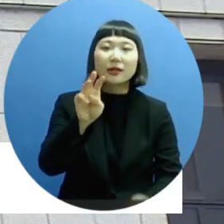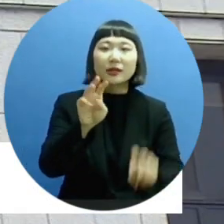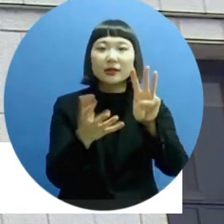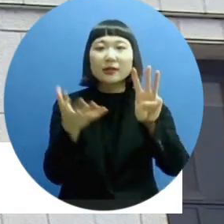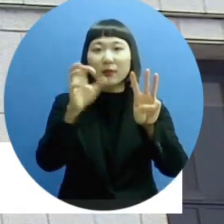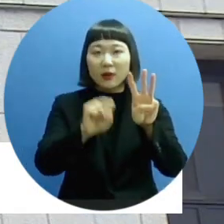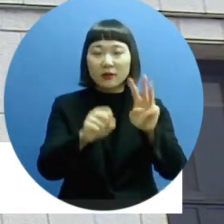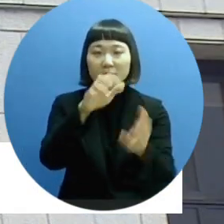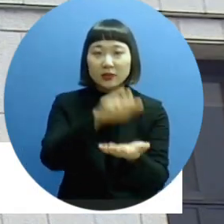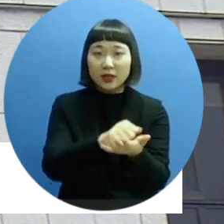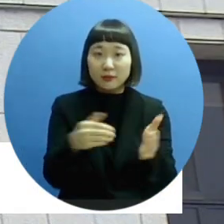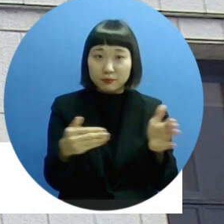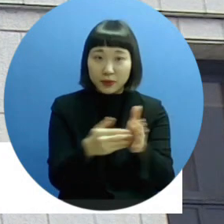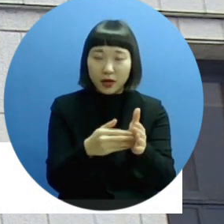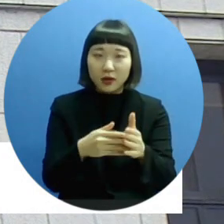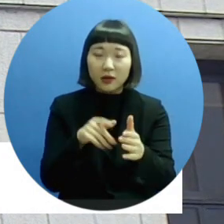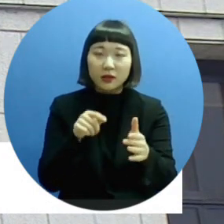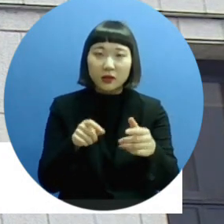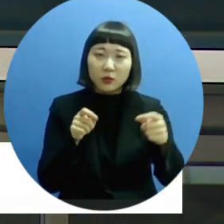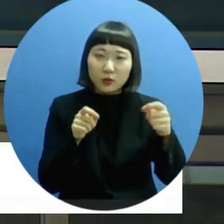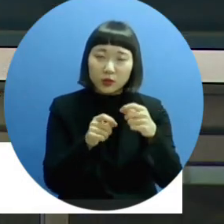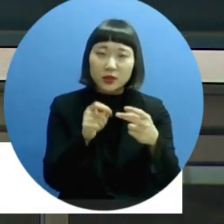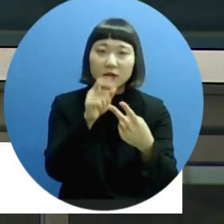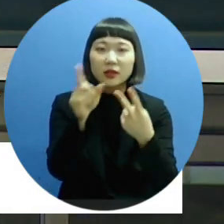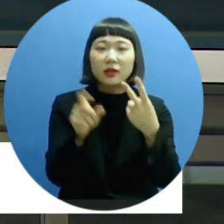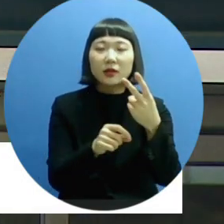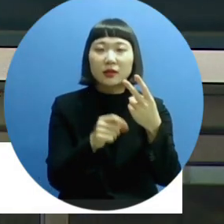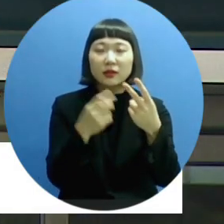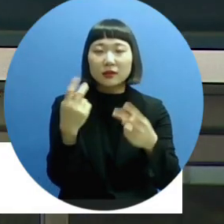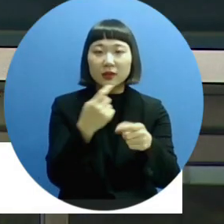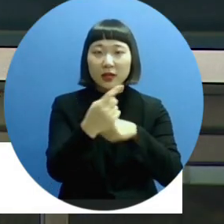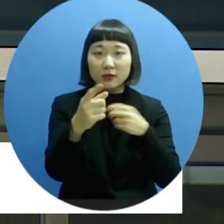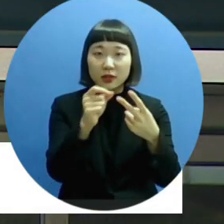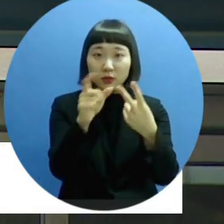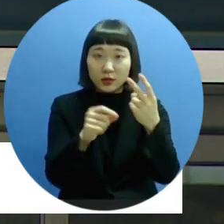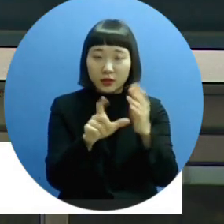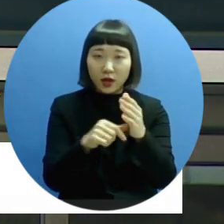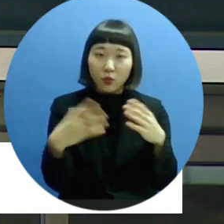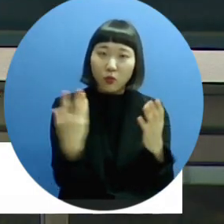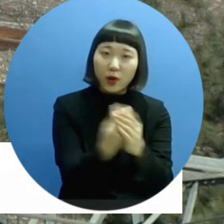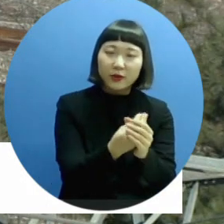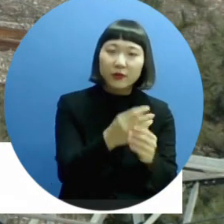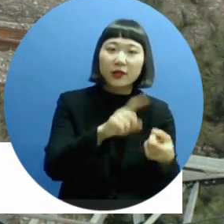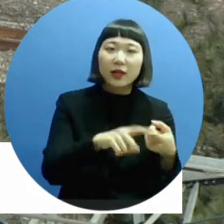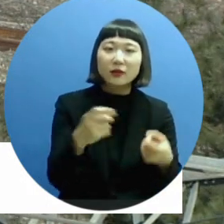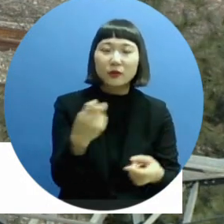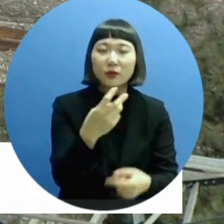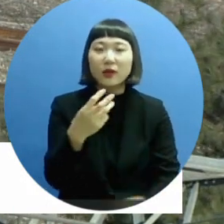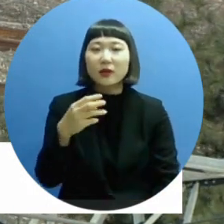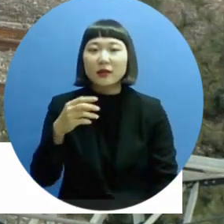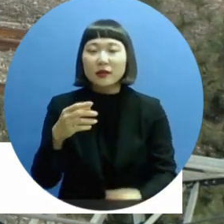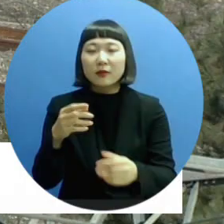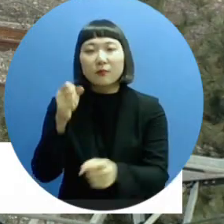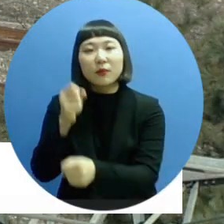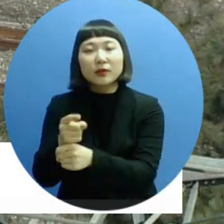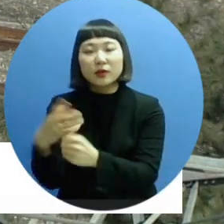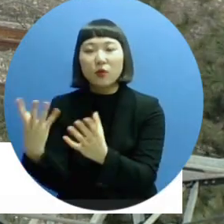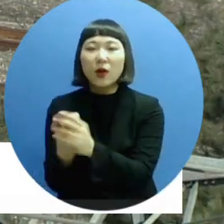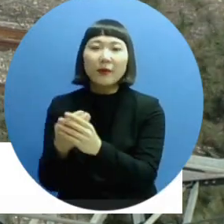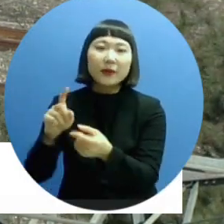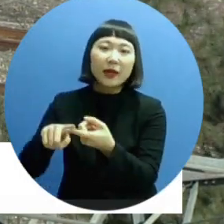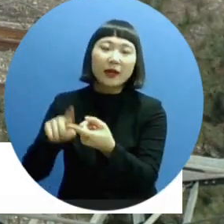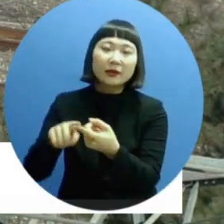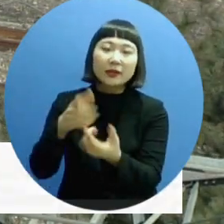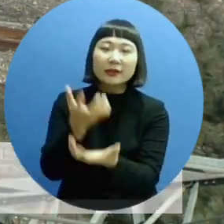용역은 오는 2월 완료되는 김포시 용역과 이미 완료된 서울시 용역 자료를 토대로 인천 지역에 유리한 최종 노선을